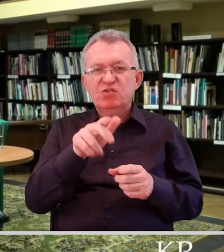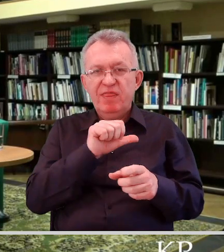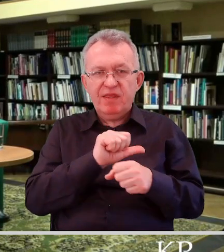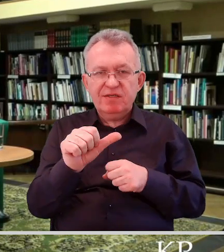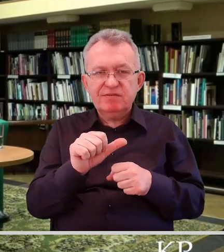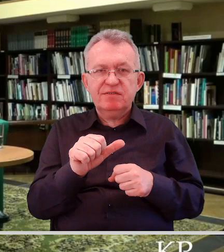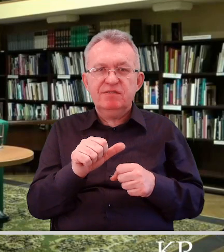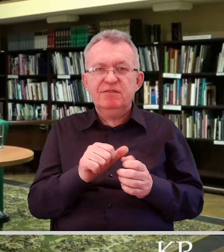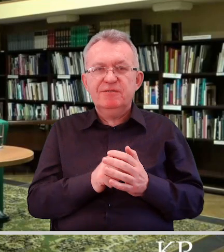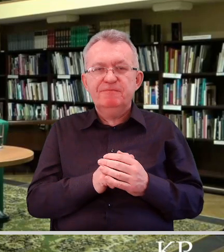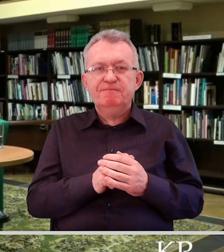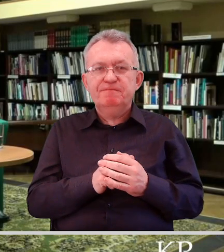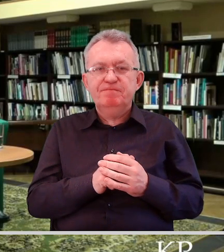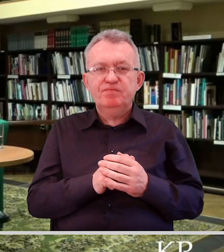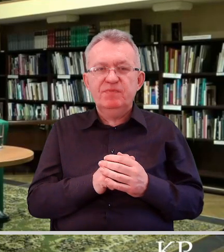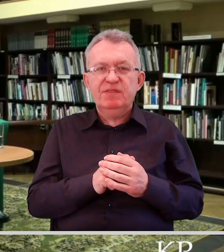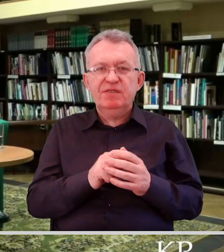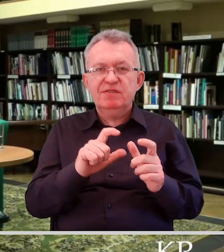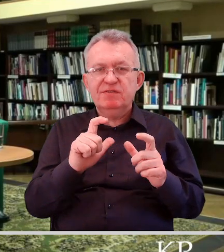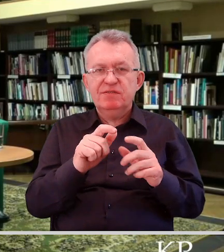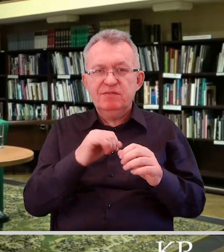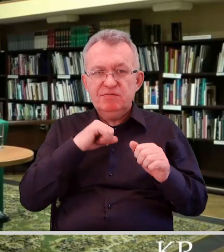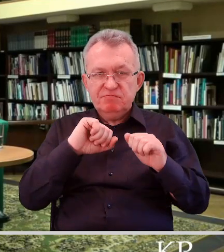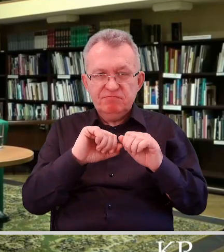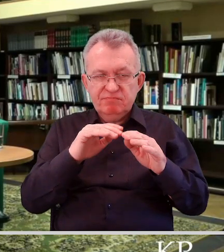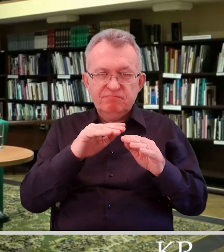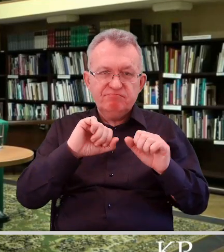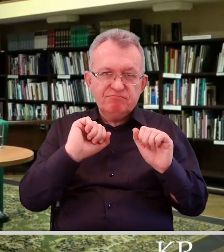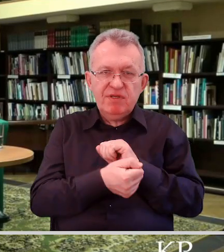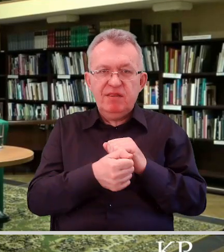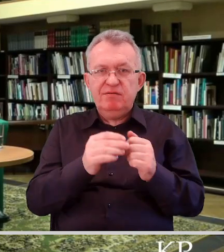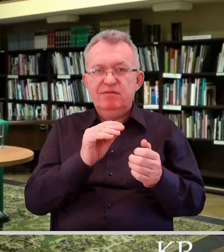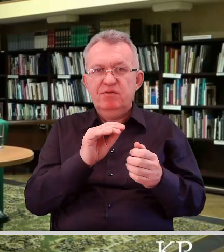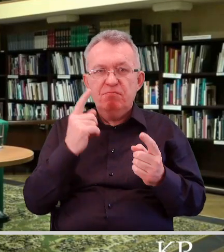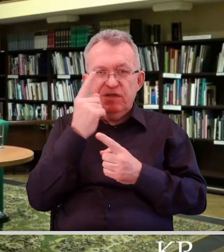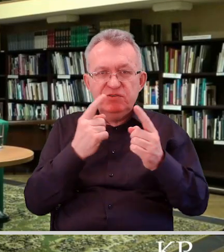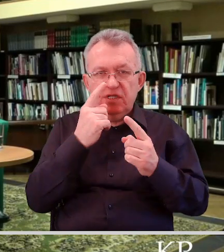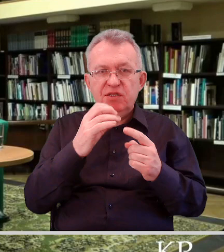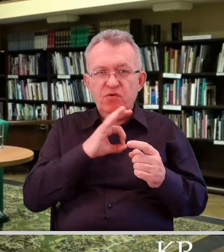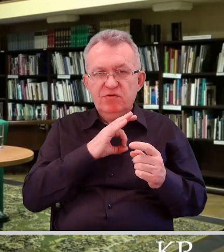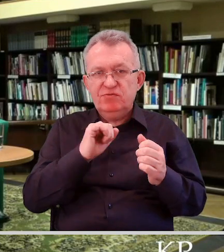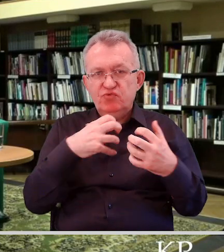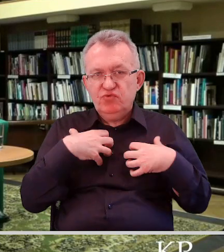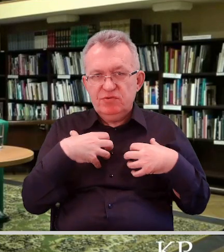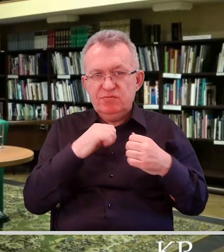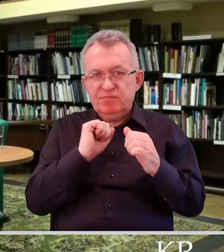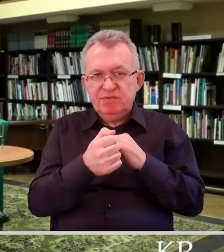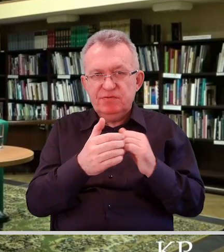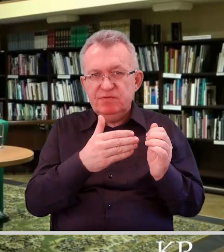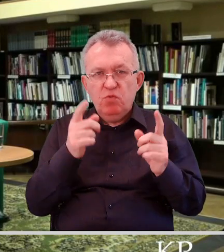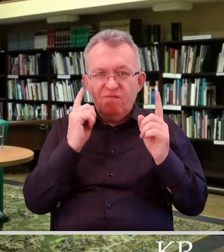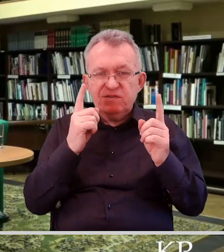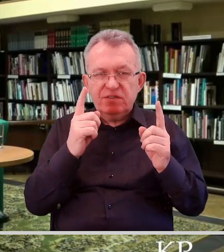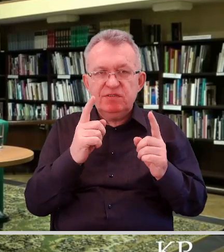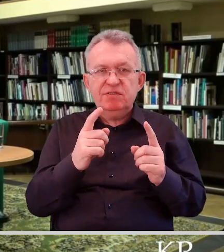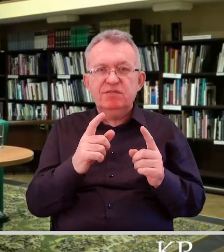była jakiś moment przełomowy od myślenia o pisaniu do uważania się